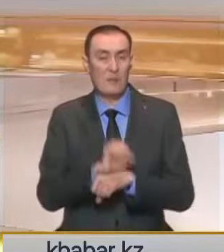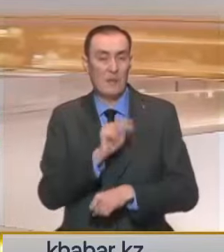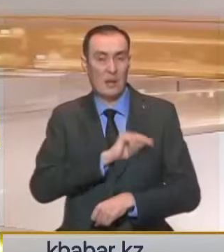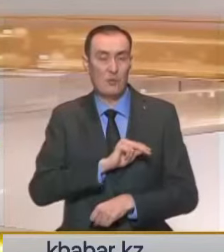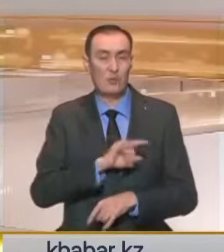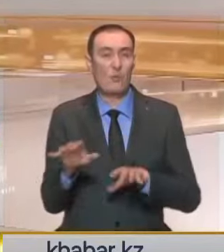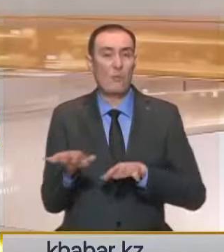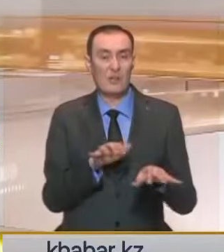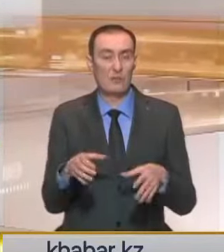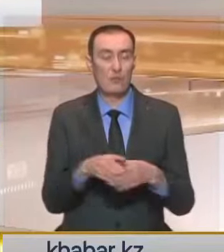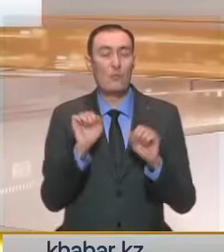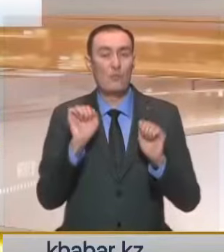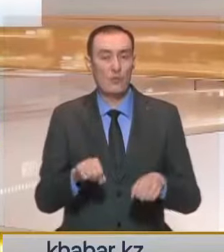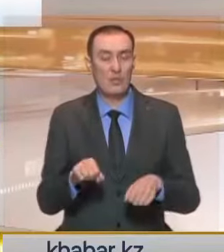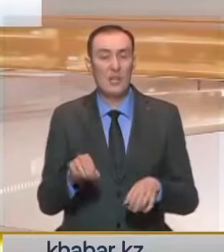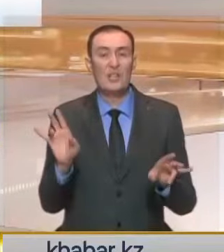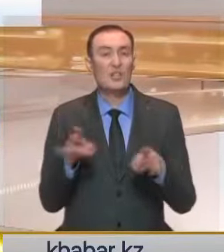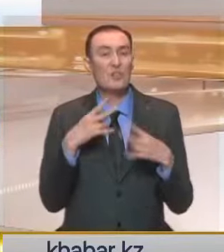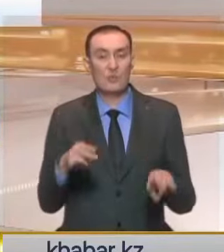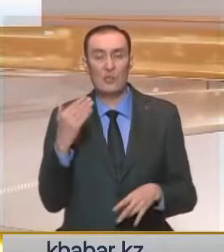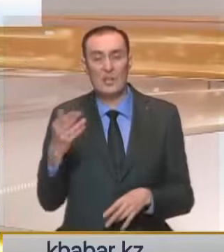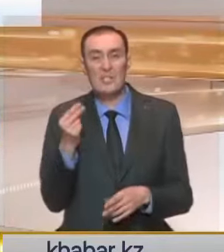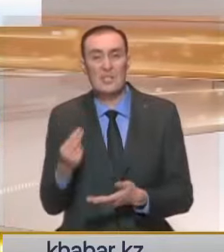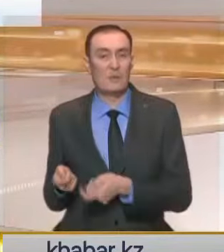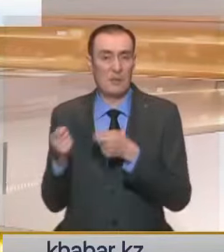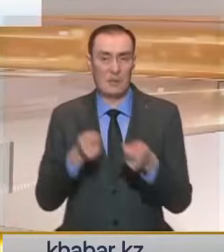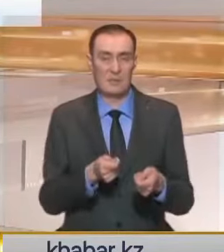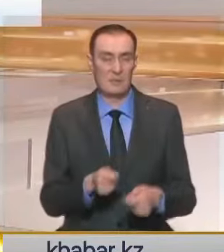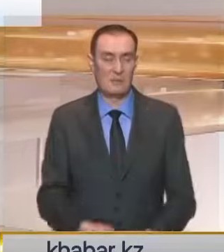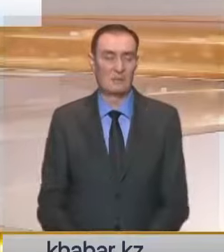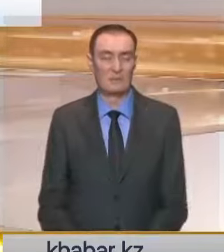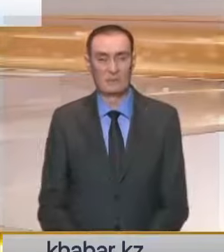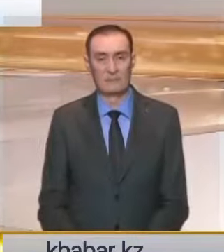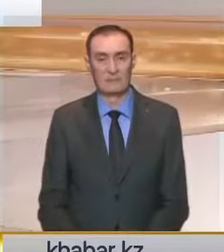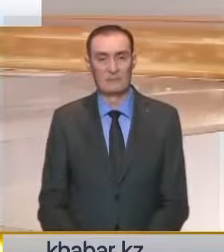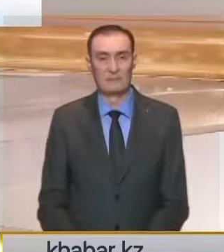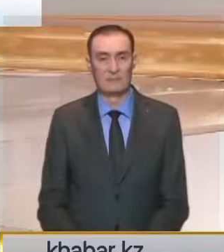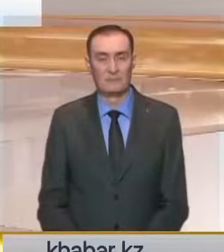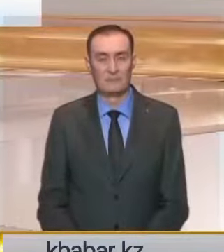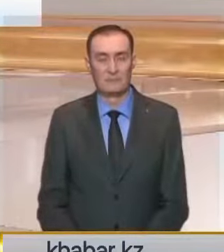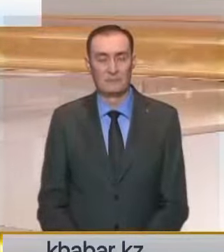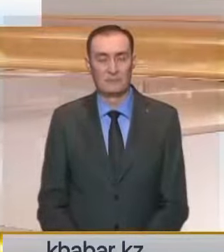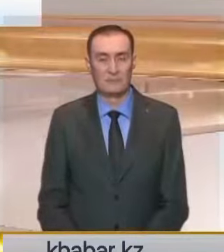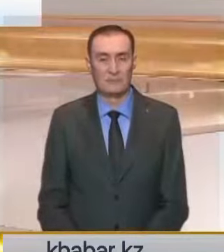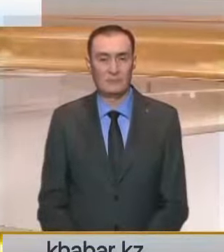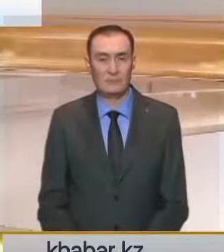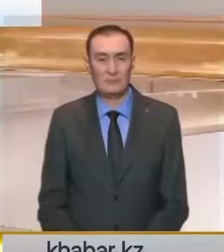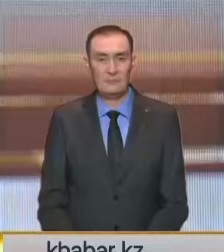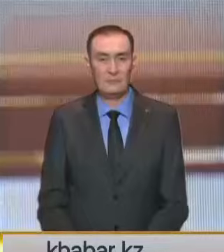групп возможно, перестав питать их своими деньгами. Айгерим Бегенова, Самат Успанов, Хабар.